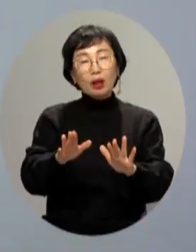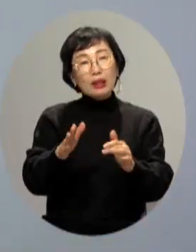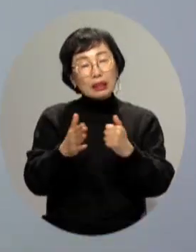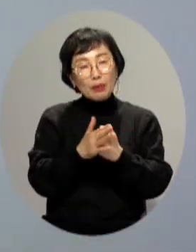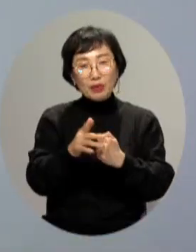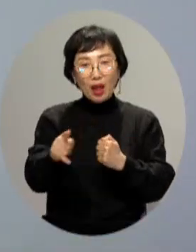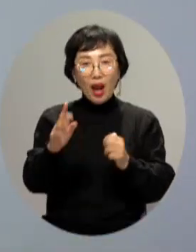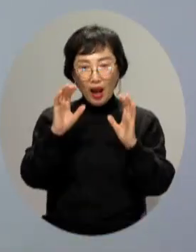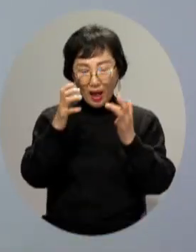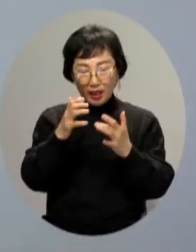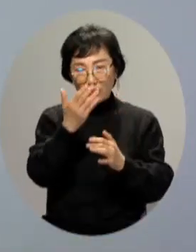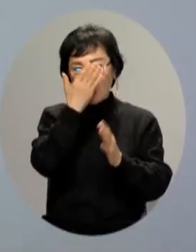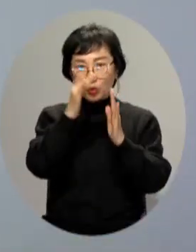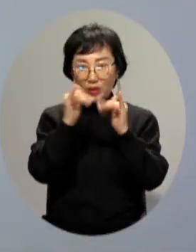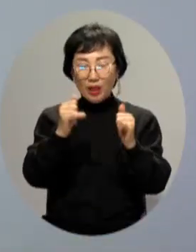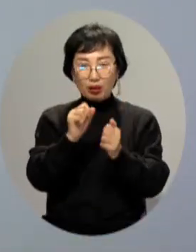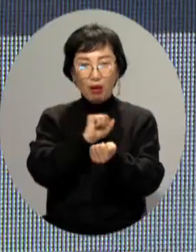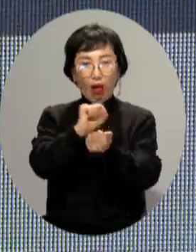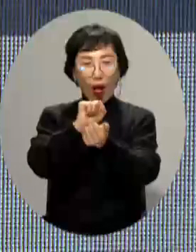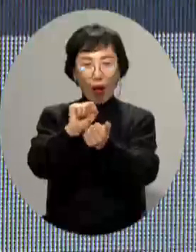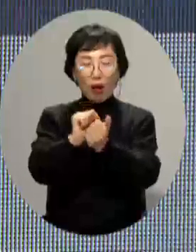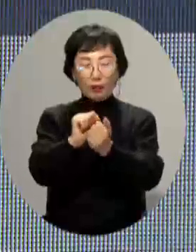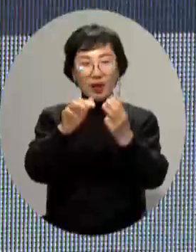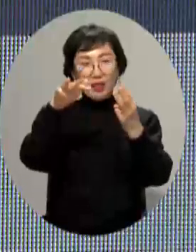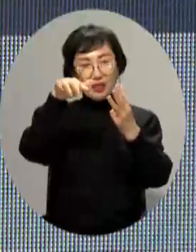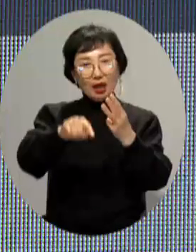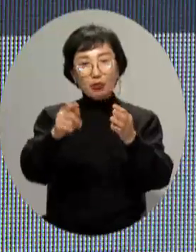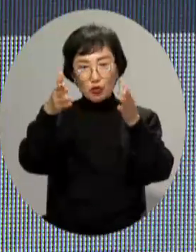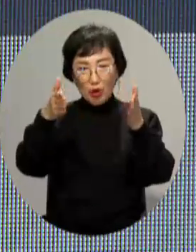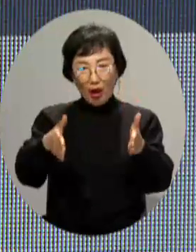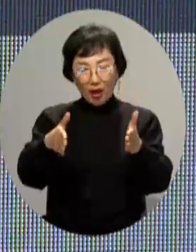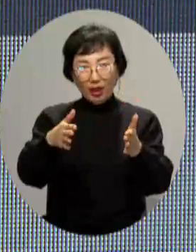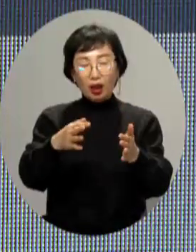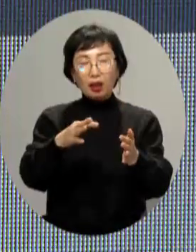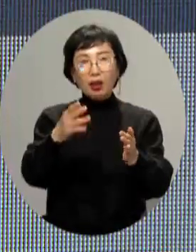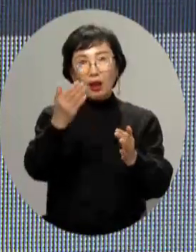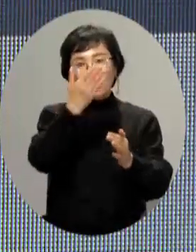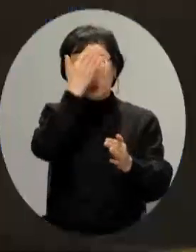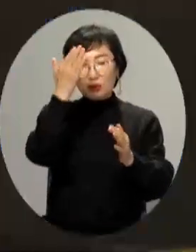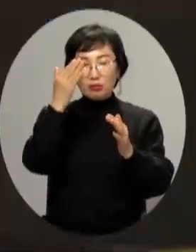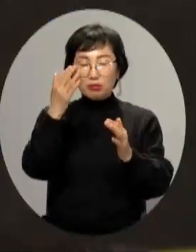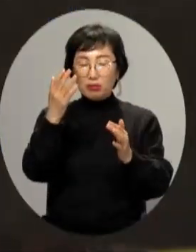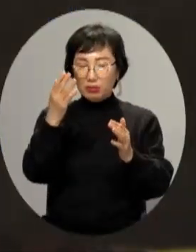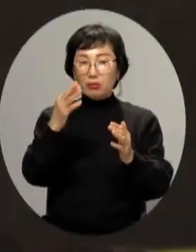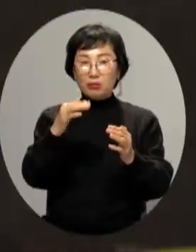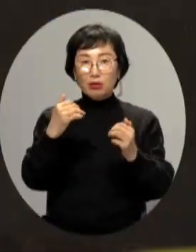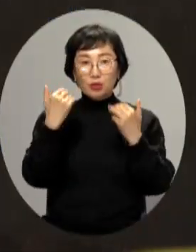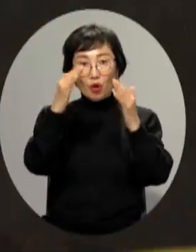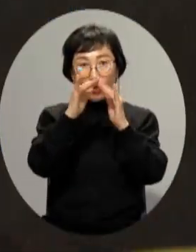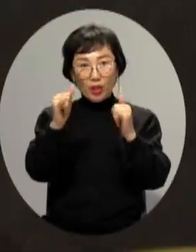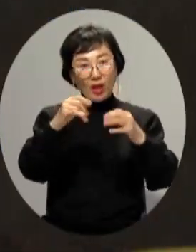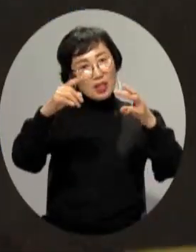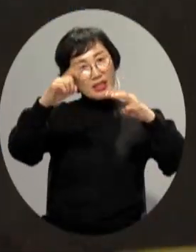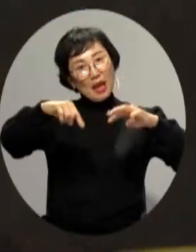보니 어린이와 청소년 감염이 3주 가까이 성인의 3배 넘는 수준을 기록하고 있습니다.